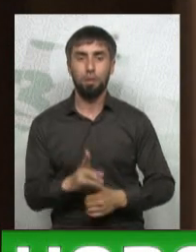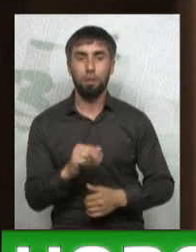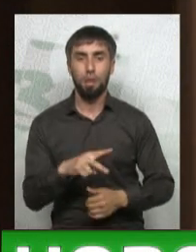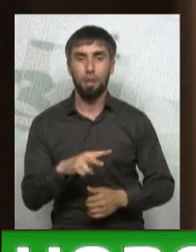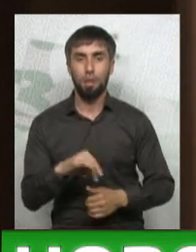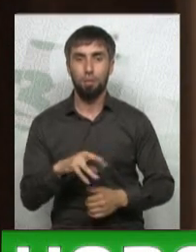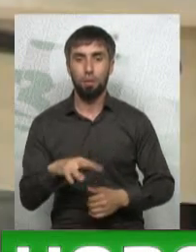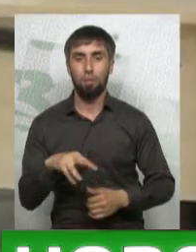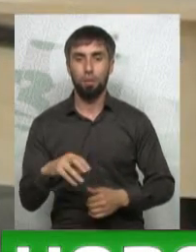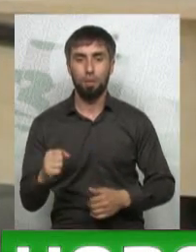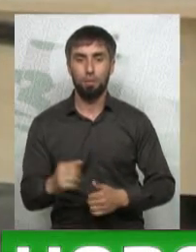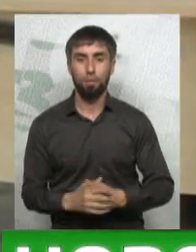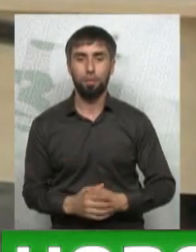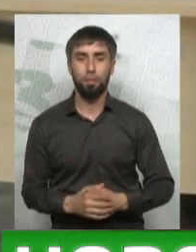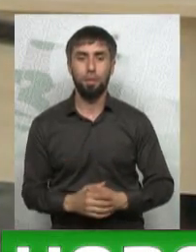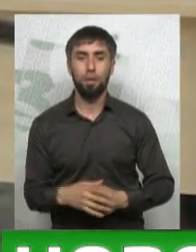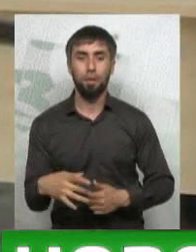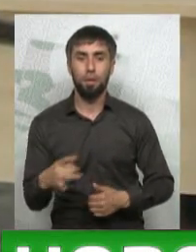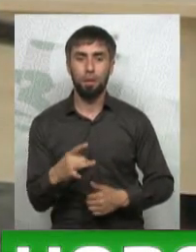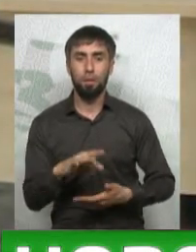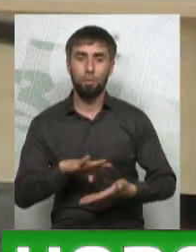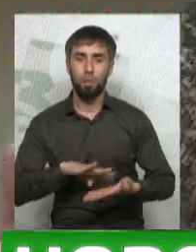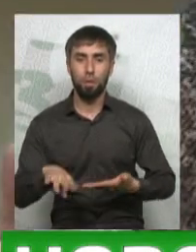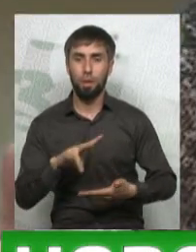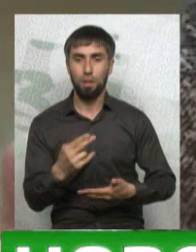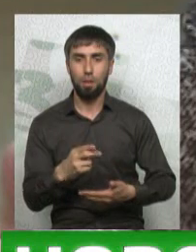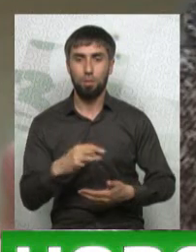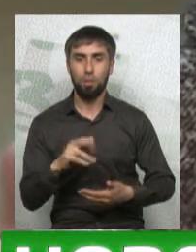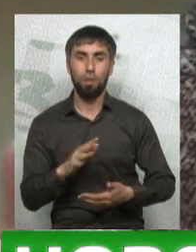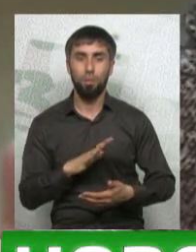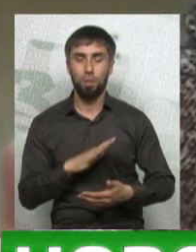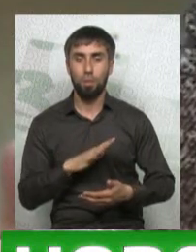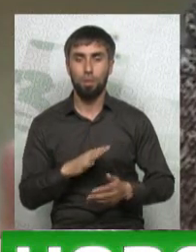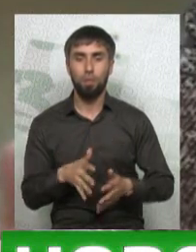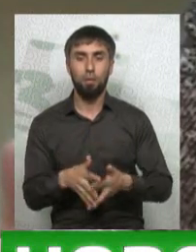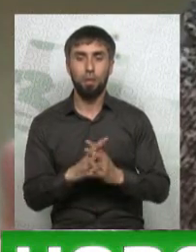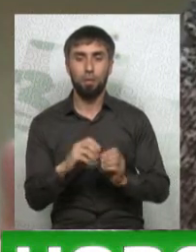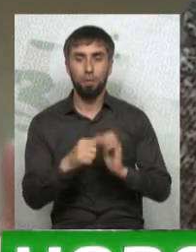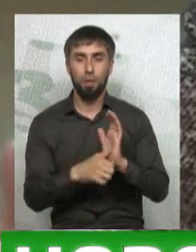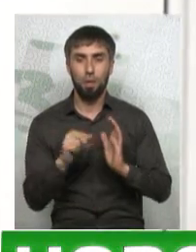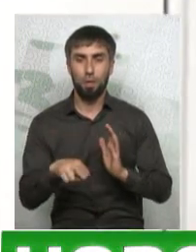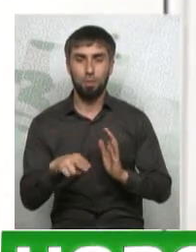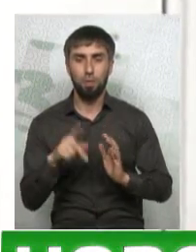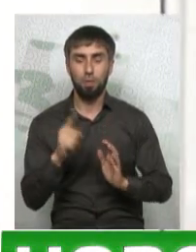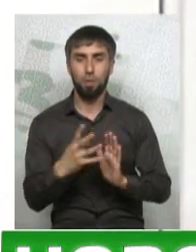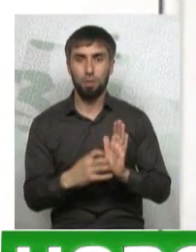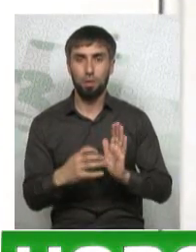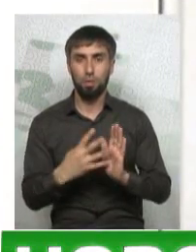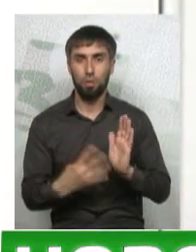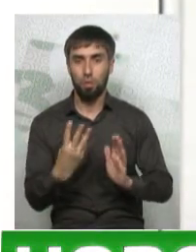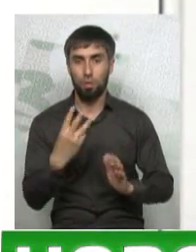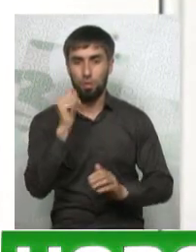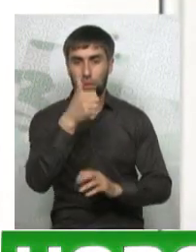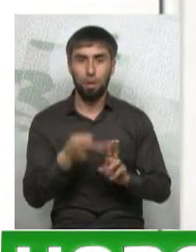Макшарипович Калиматов. Республиканская, а позже Национальная библиотека была образована 16 апреля 1993